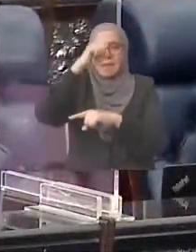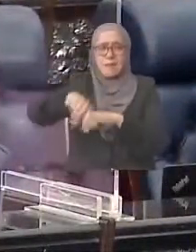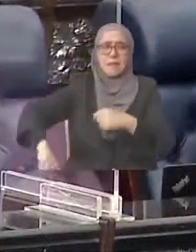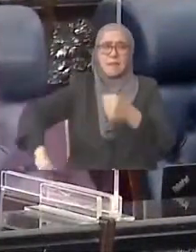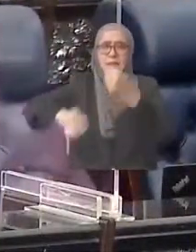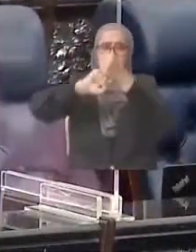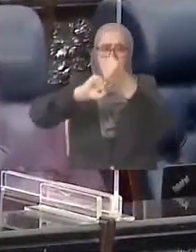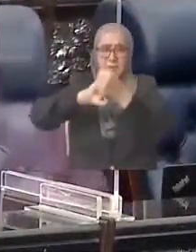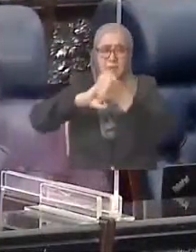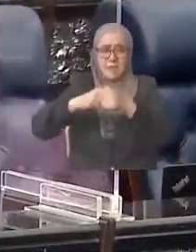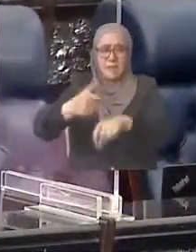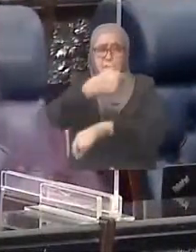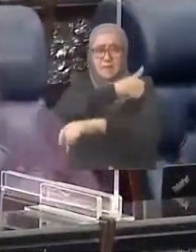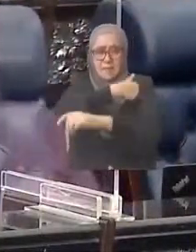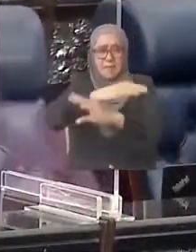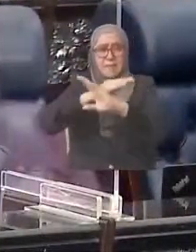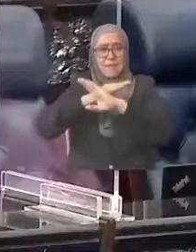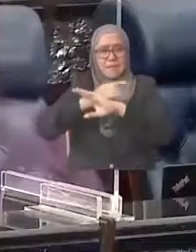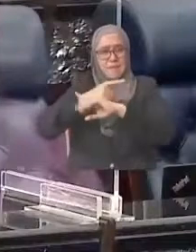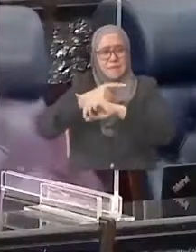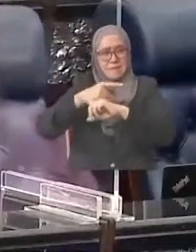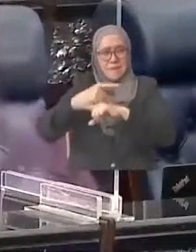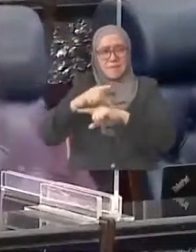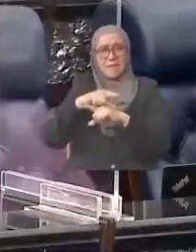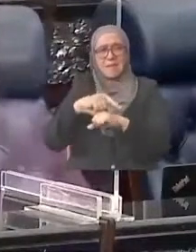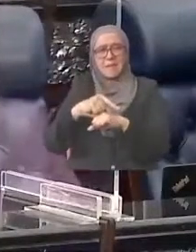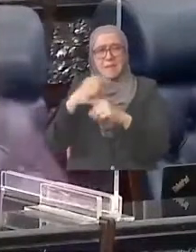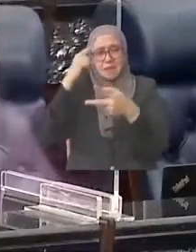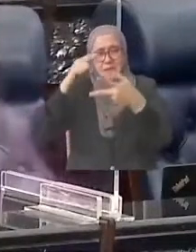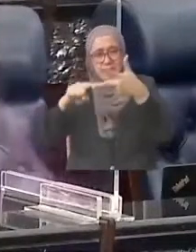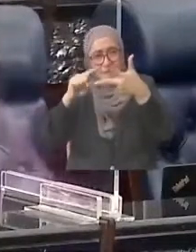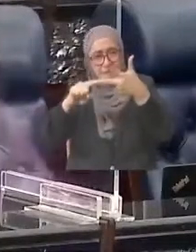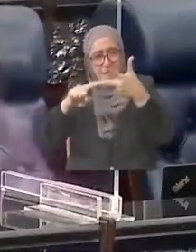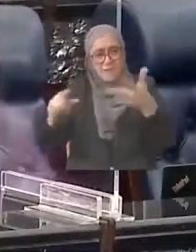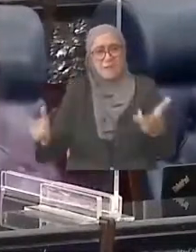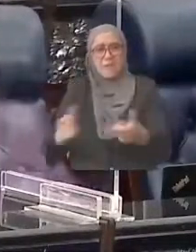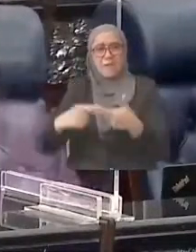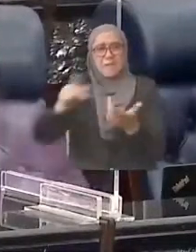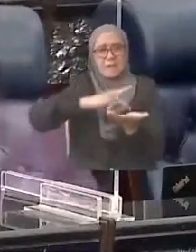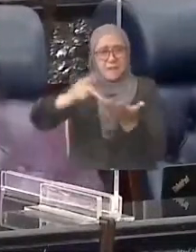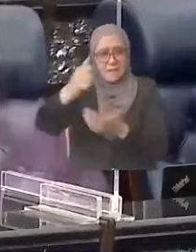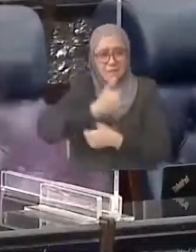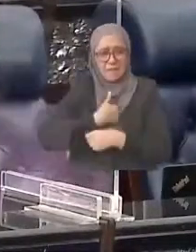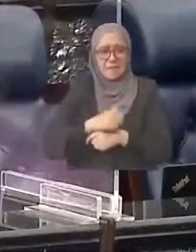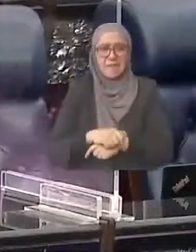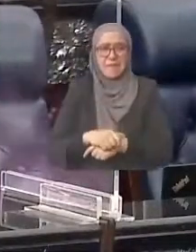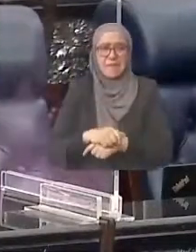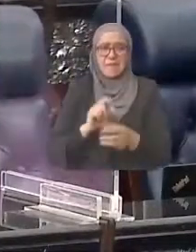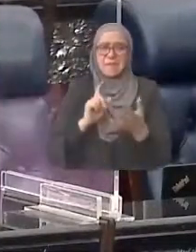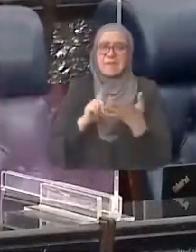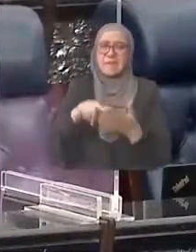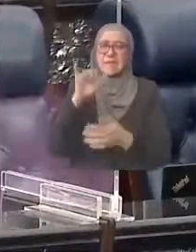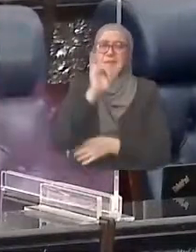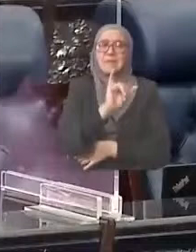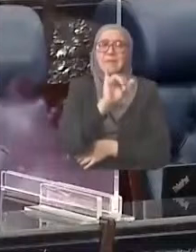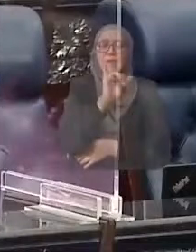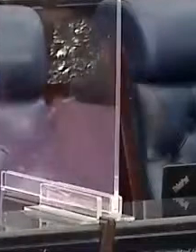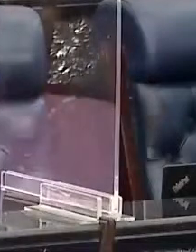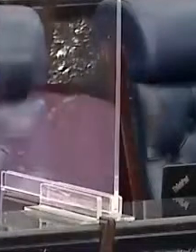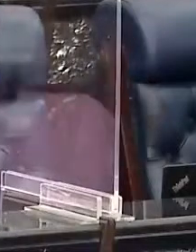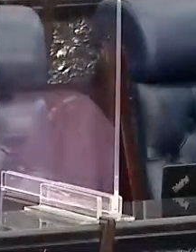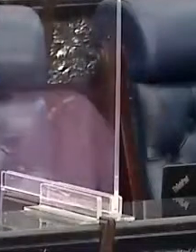dibiayai sendiri J.Co yang betul aspek sifat kesihatan awam juga akan diberi perhatian